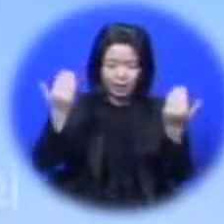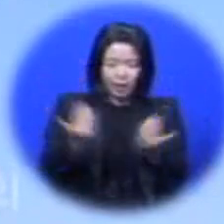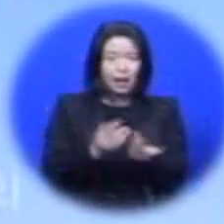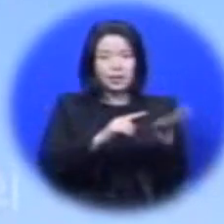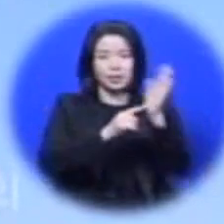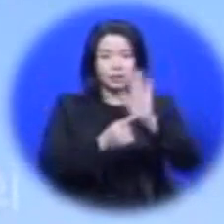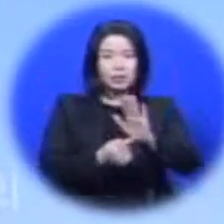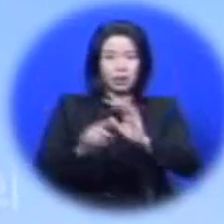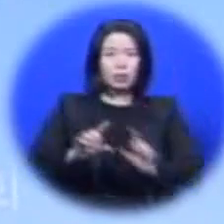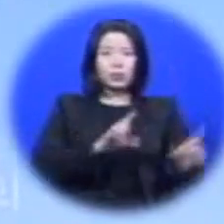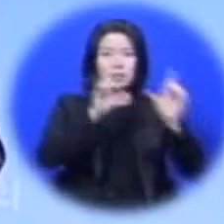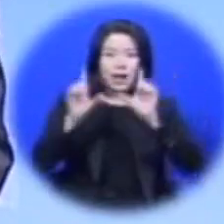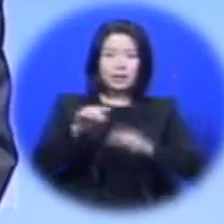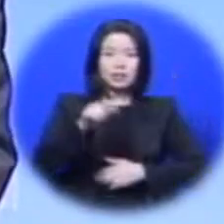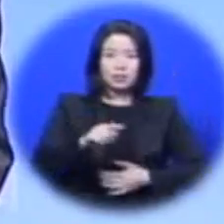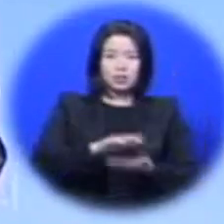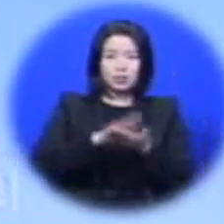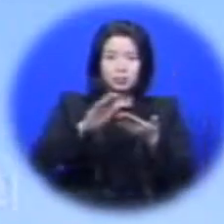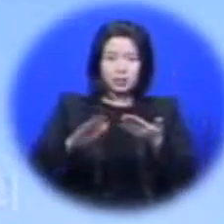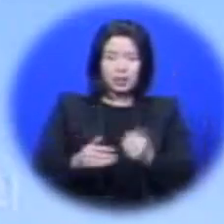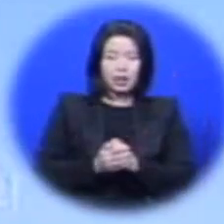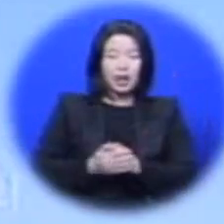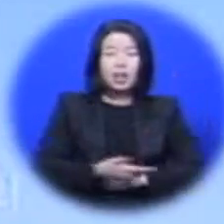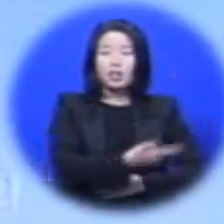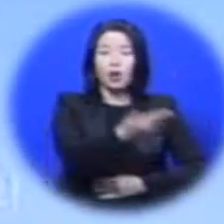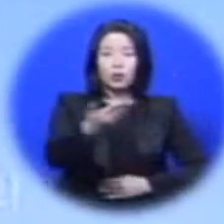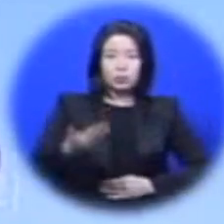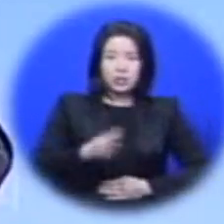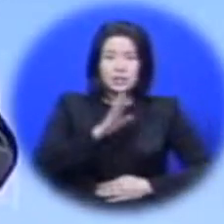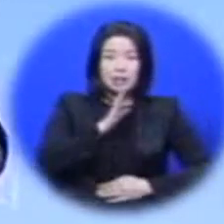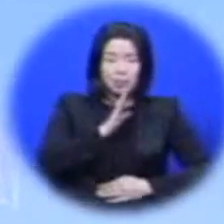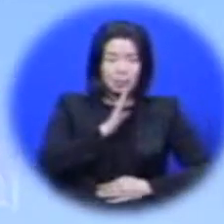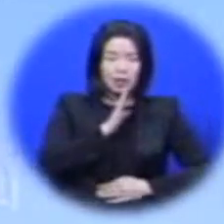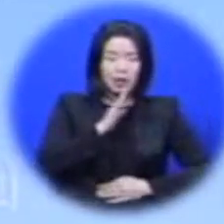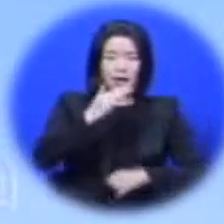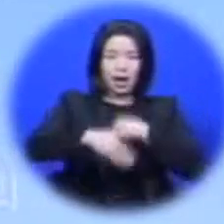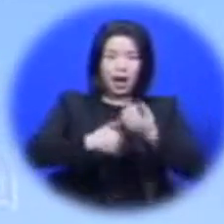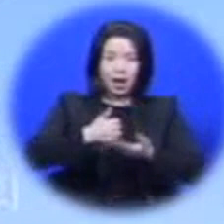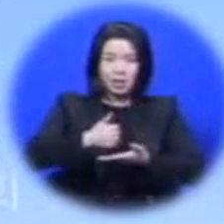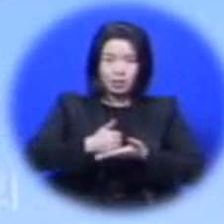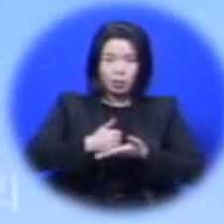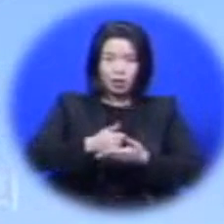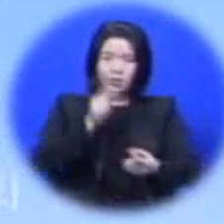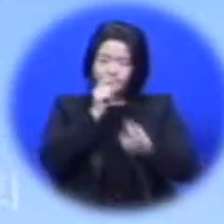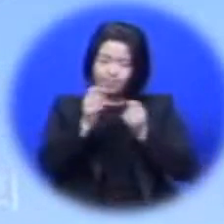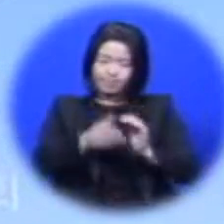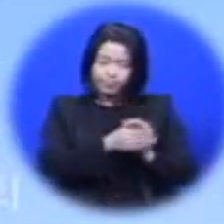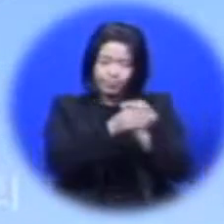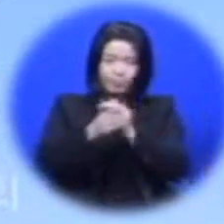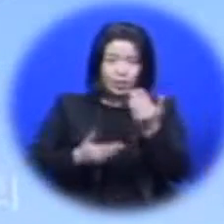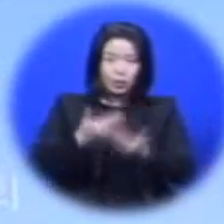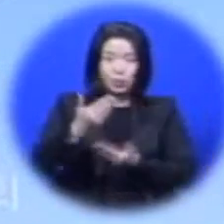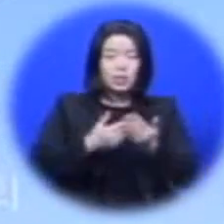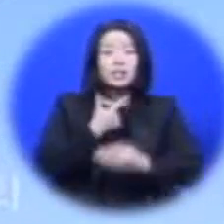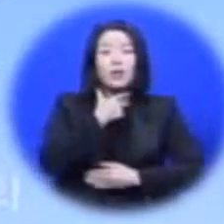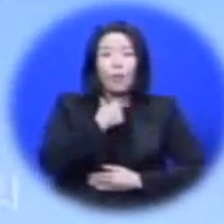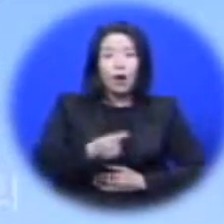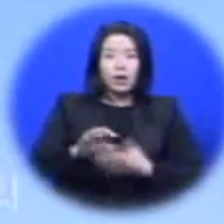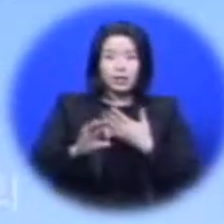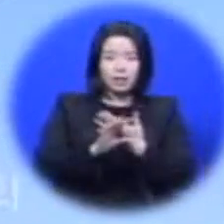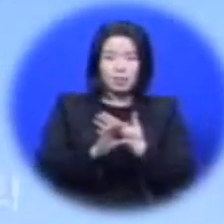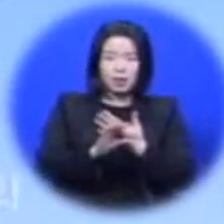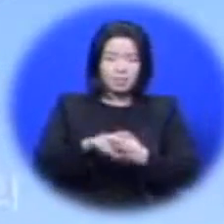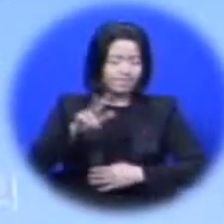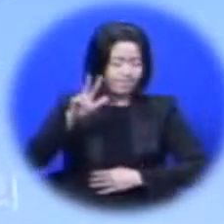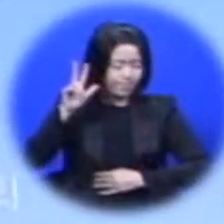사는 거죠. 여러분이 정말 하나님과 친밀히 교제하기를 원한다면